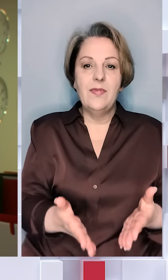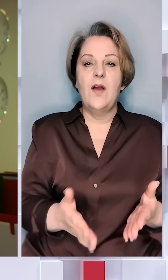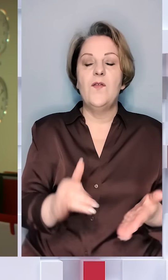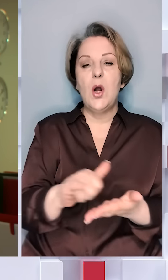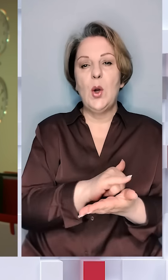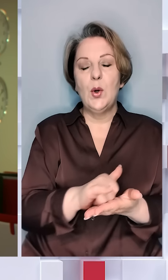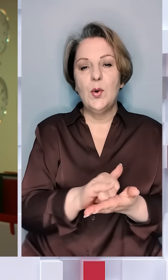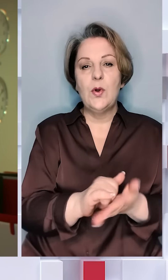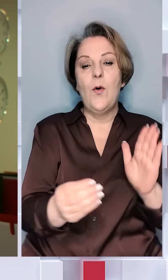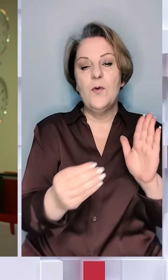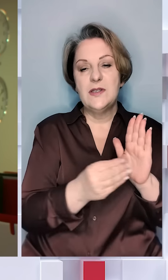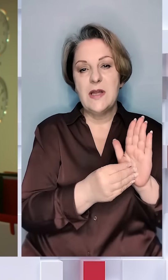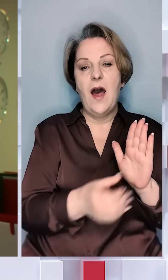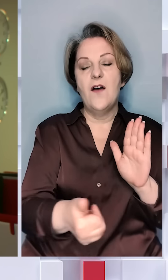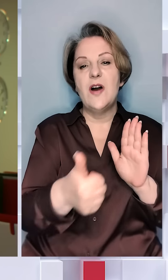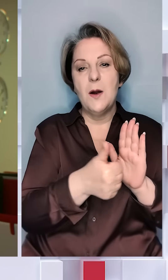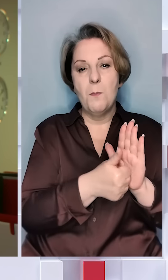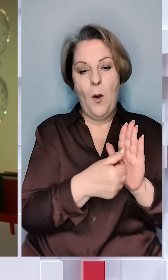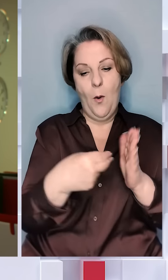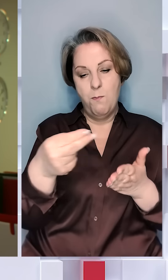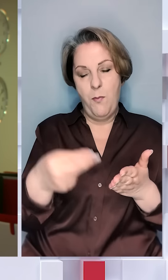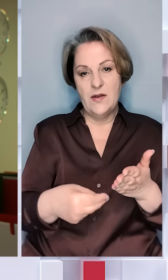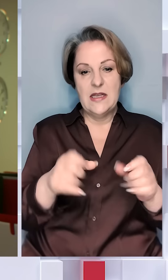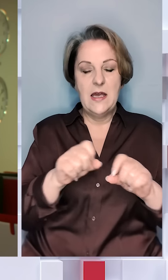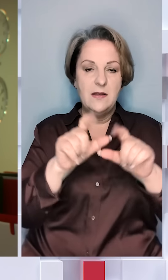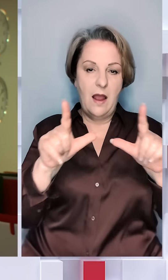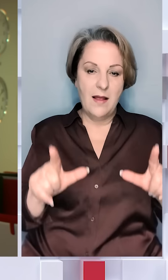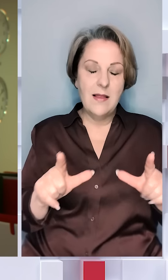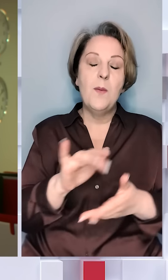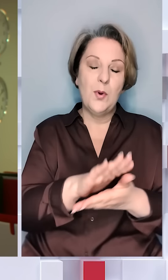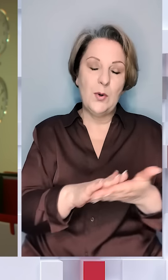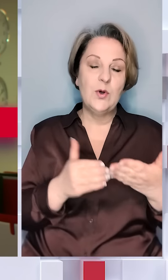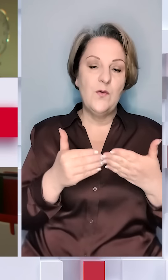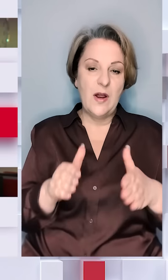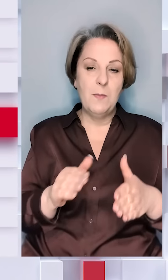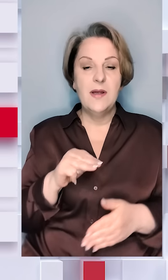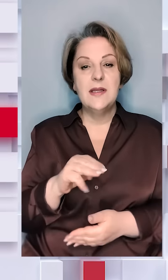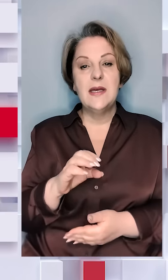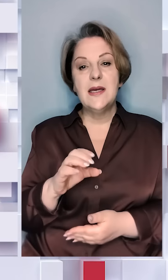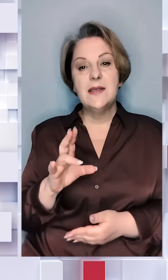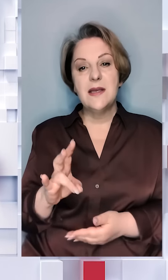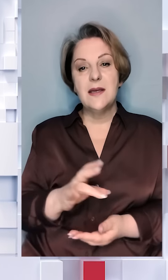звичайно, ставте вподобайку та підписуйтеся на канал. А я тим часом продовжую випуск ТСН.